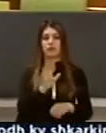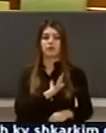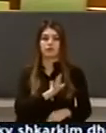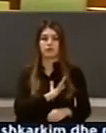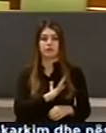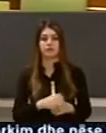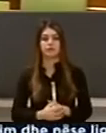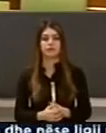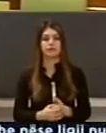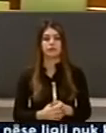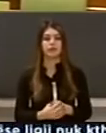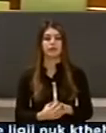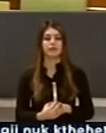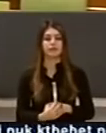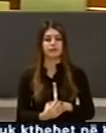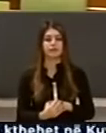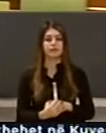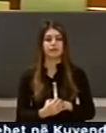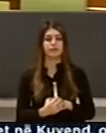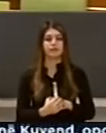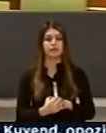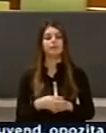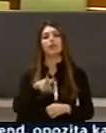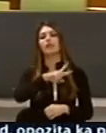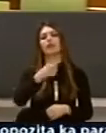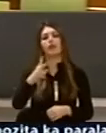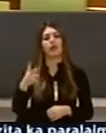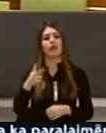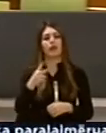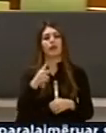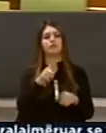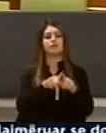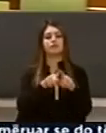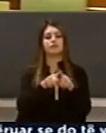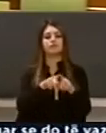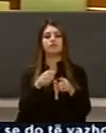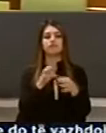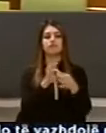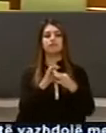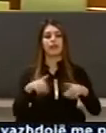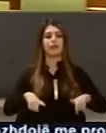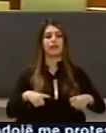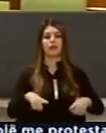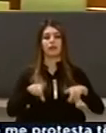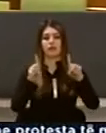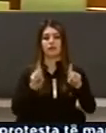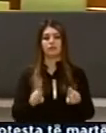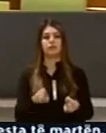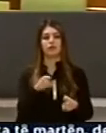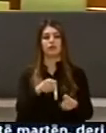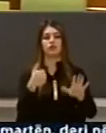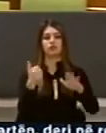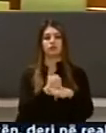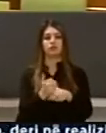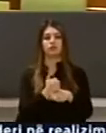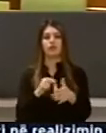Kosovën. Faktor tjetër që ndikon në zbehjen e shpresës për një jetë më të mirë është edhe ngërshi politik 6 mujor,